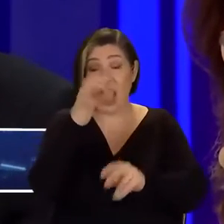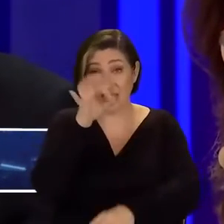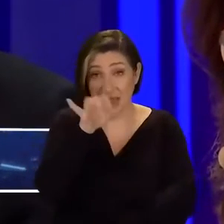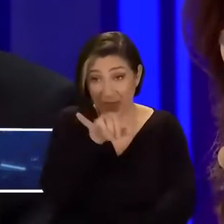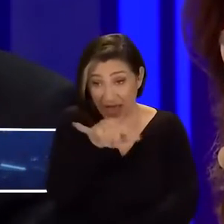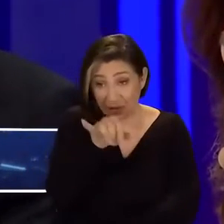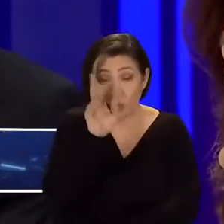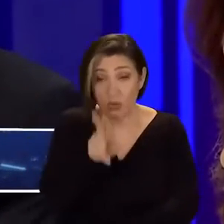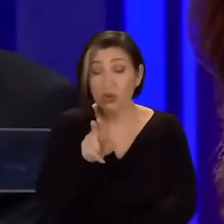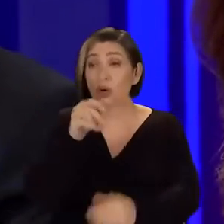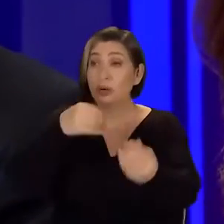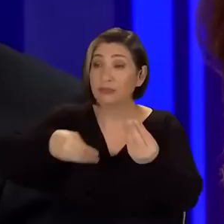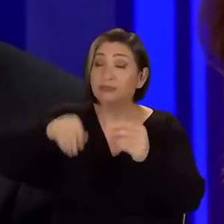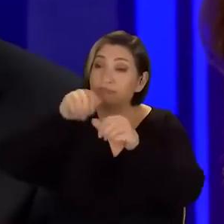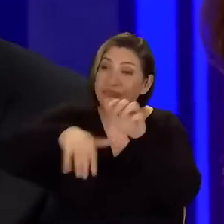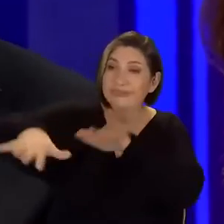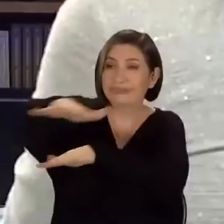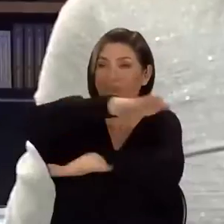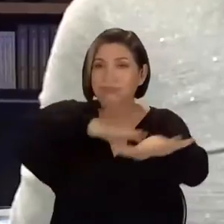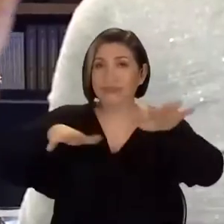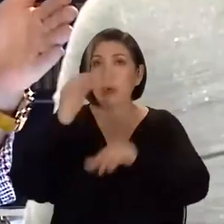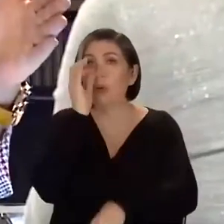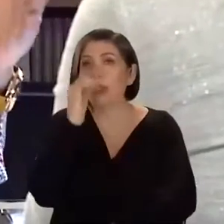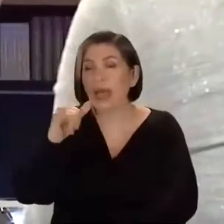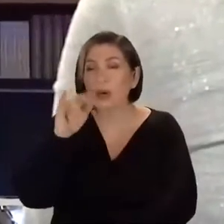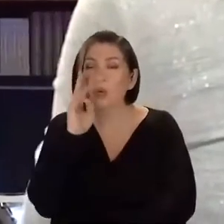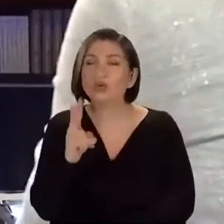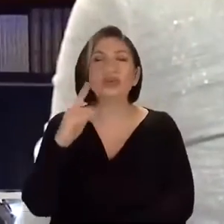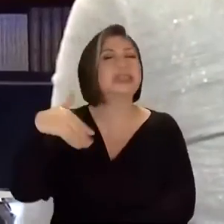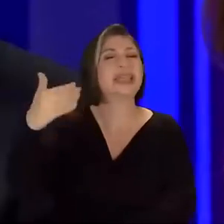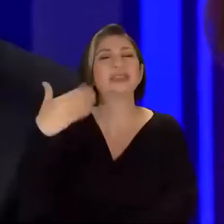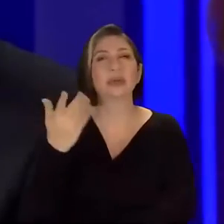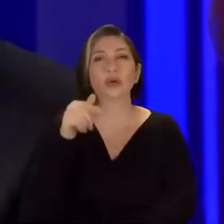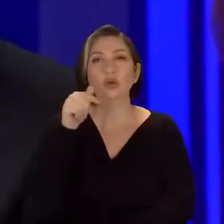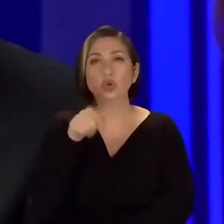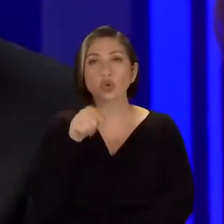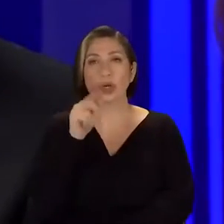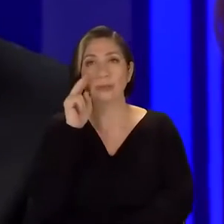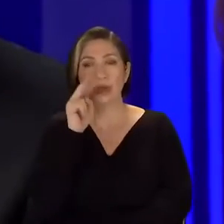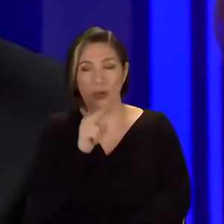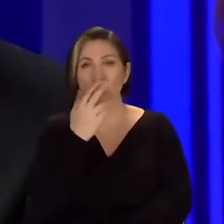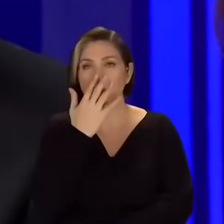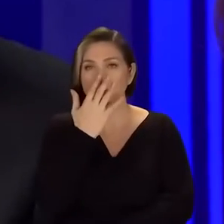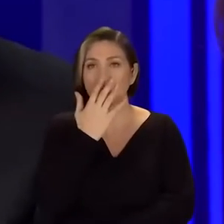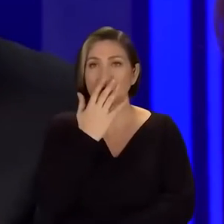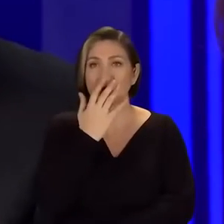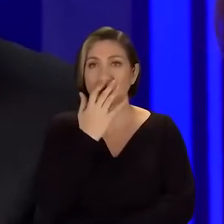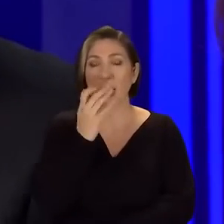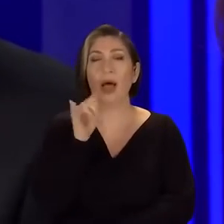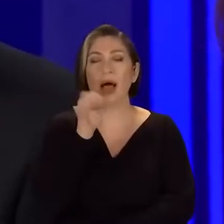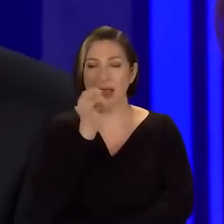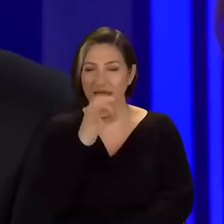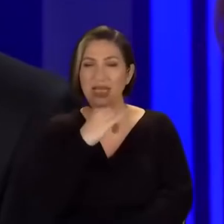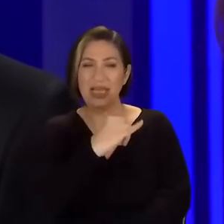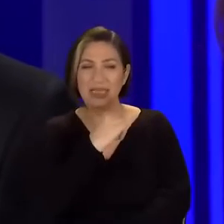görüyorsunuz, dolaşıma mı yakın şu görüyorsunuz? Anki nasıl evrildiği yani şey, geleceğini. Şu anki evrildiği şey altına daha yakın. Yani